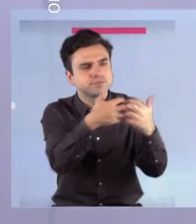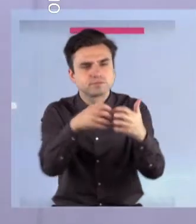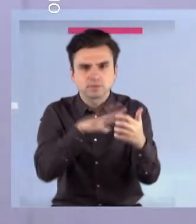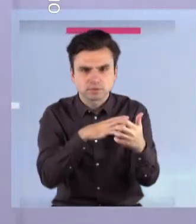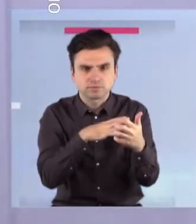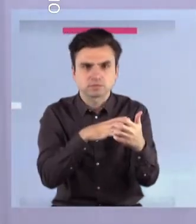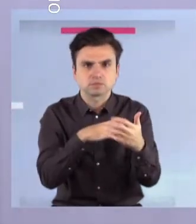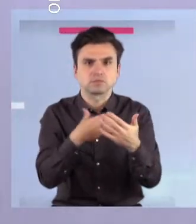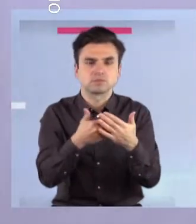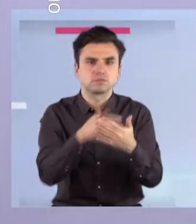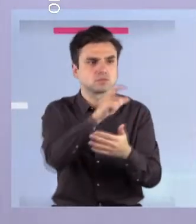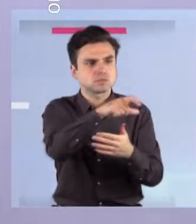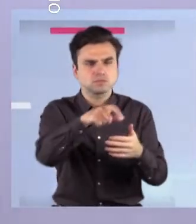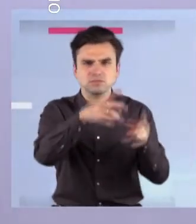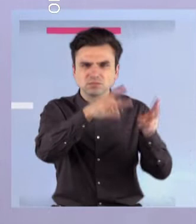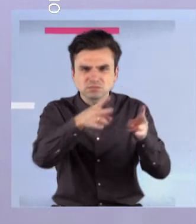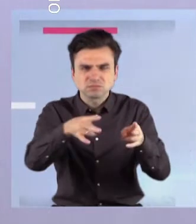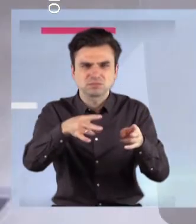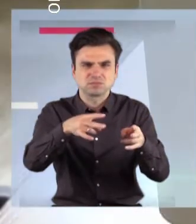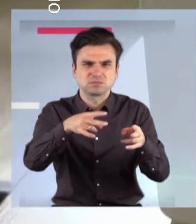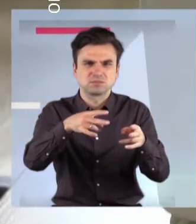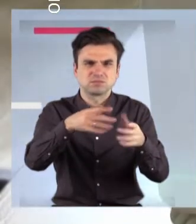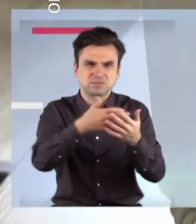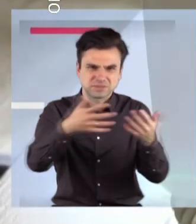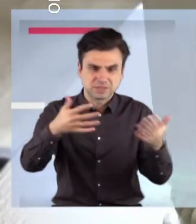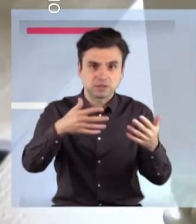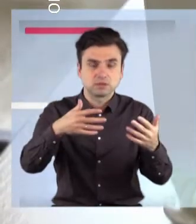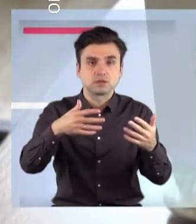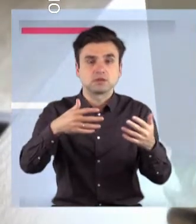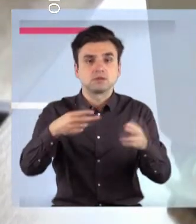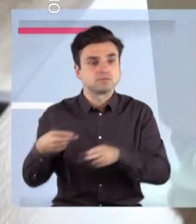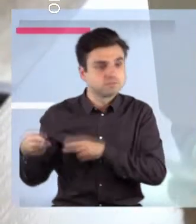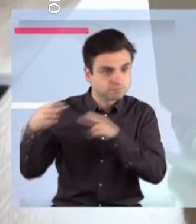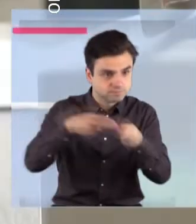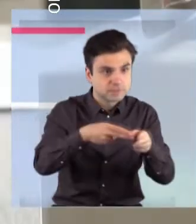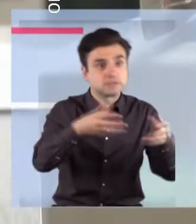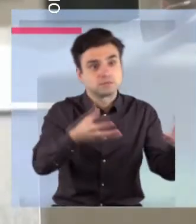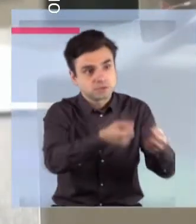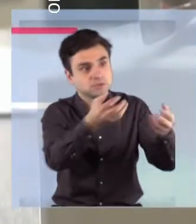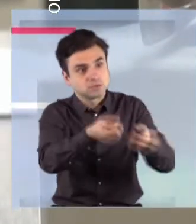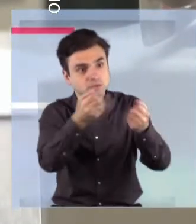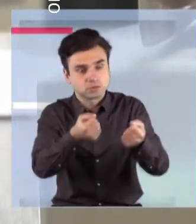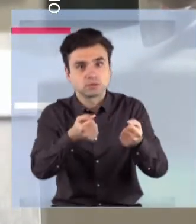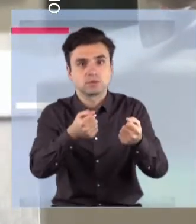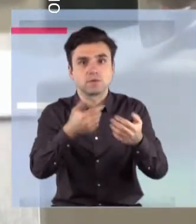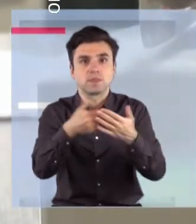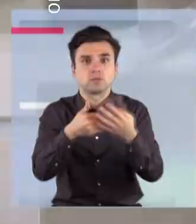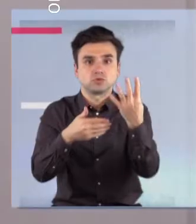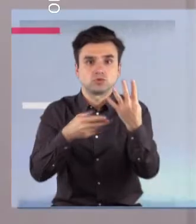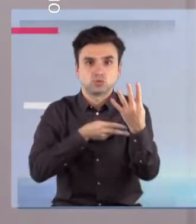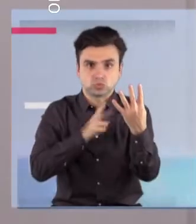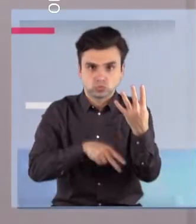Обидва працюють буквально від розетки. Хочеш врятувати пацієнта – вези його до апарата, а не навпаки. Але нарешті проблему